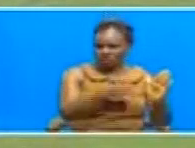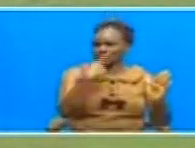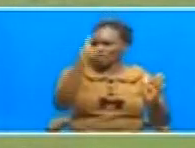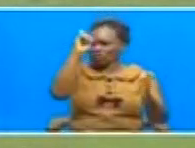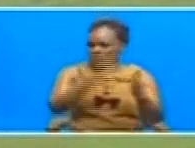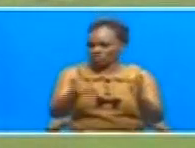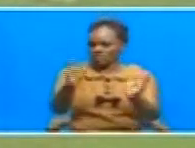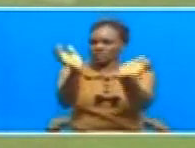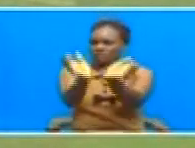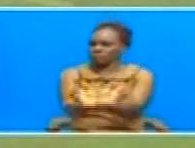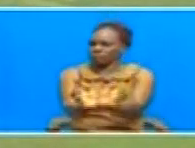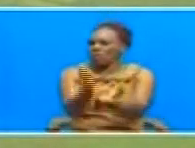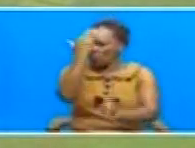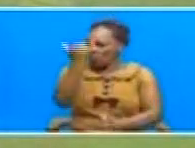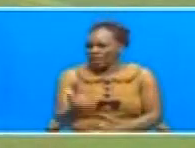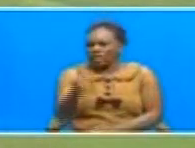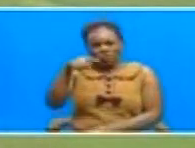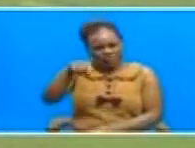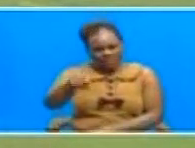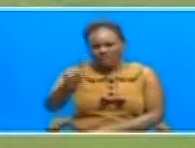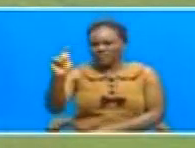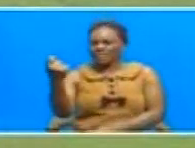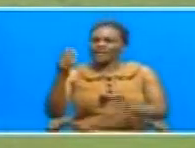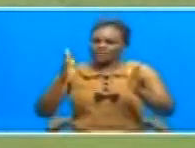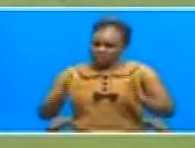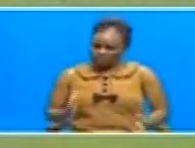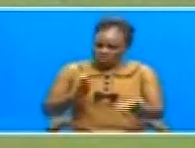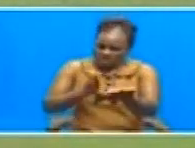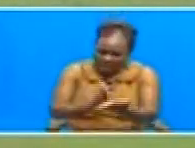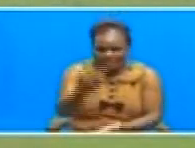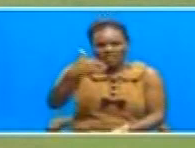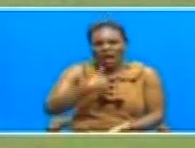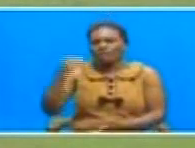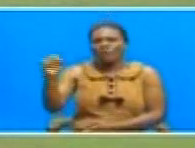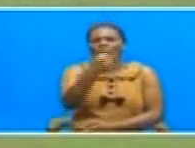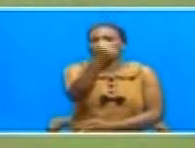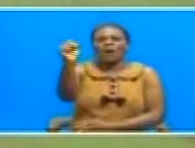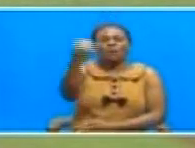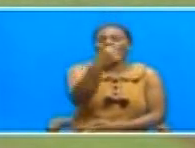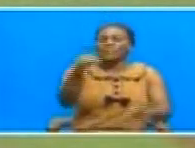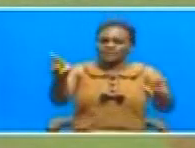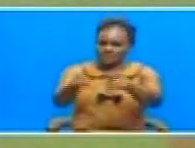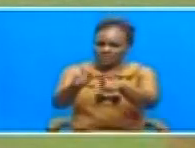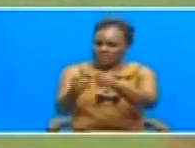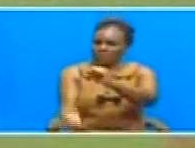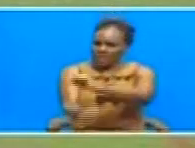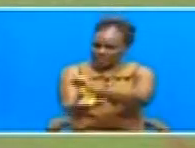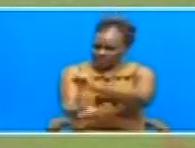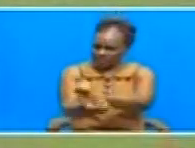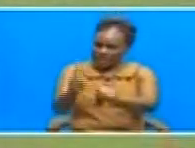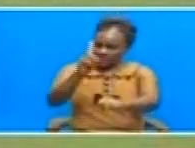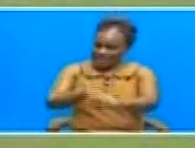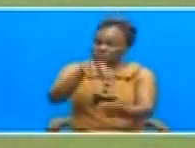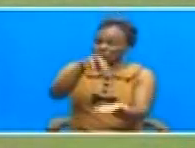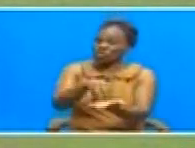swala hili, kwa nini ushikwe wakati ambapo wewe kama Mkenya una haki ya kutembea mahali popote. Alafu pia atatuelezea unapokuwa katika hali